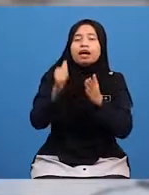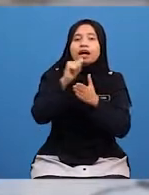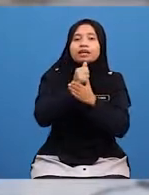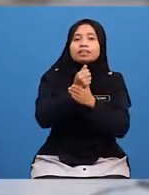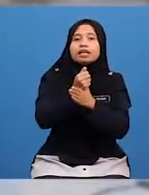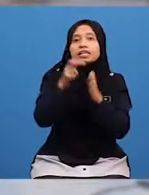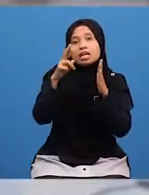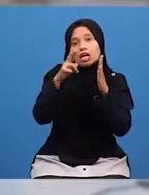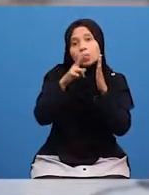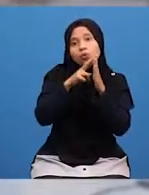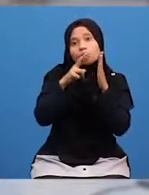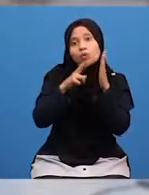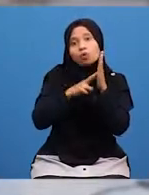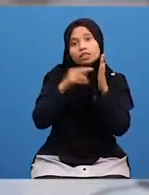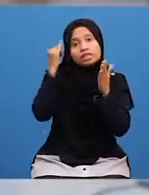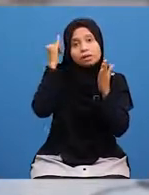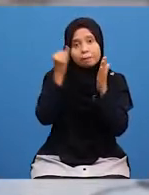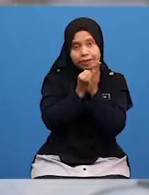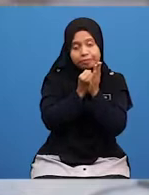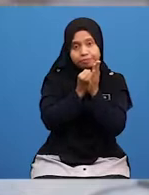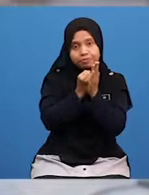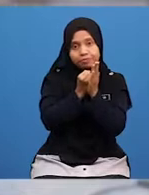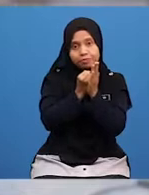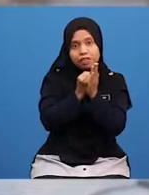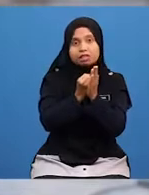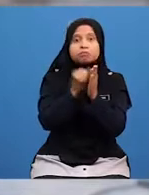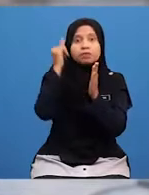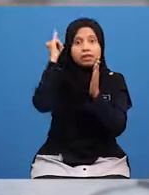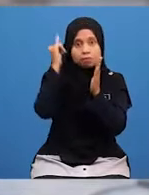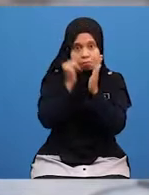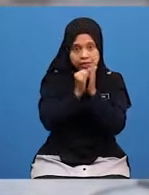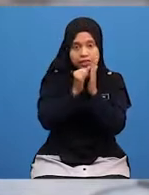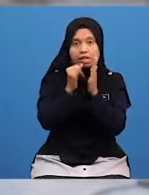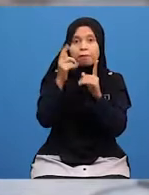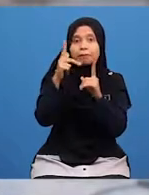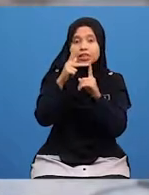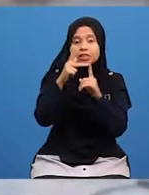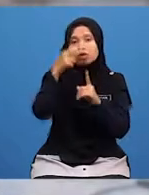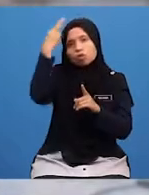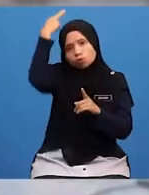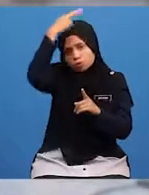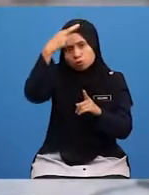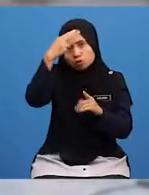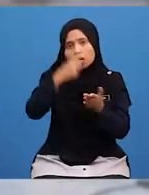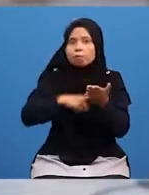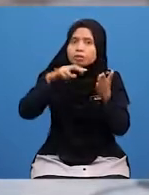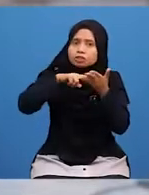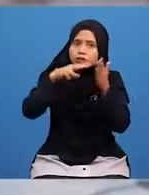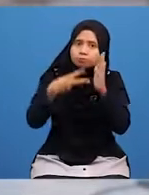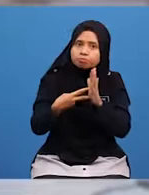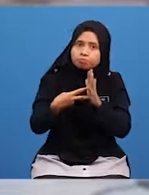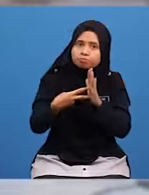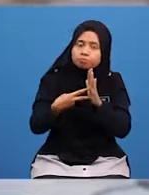rukun iman yang wajib kita imani ialah beriman kepada Rasul. Apakah maksud beriman kepada